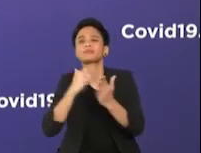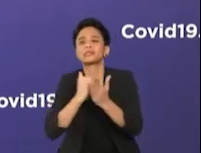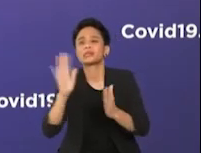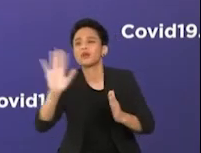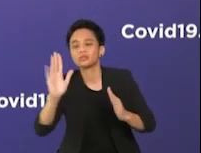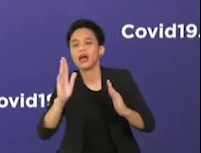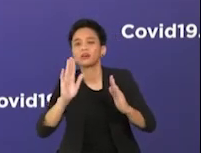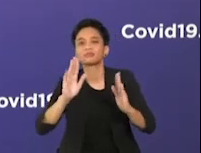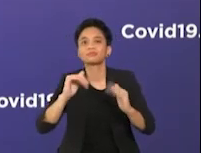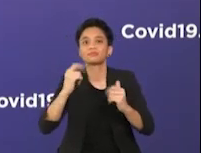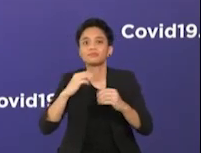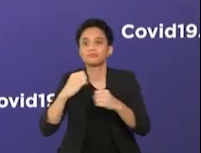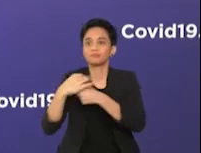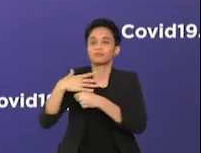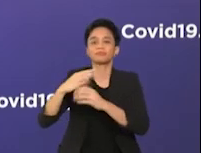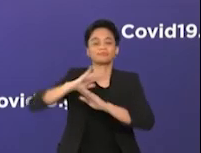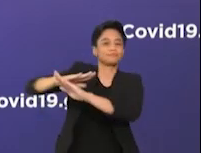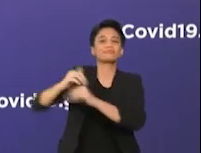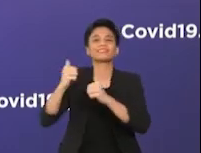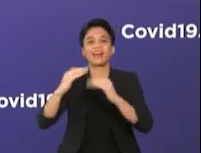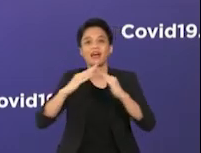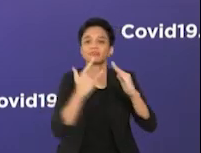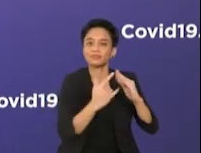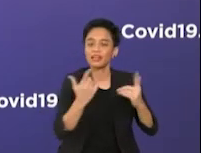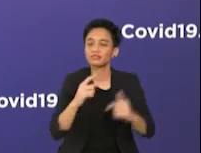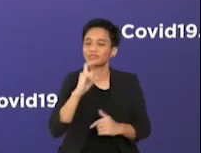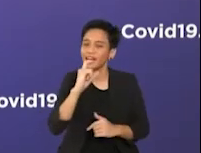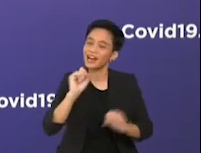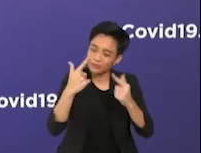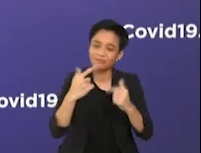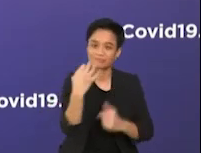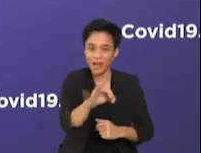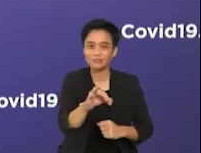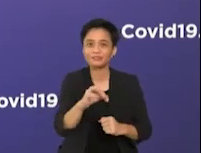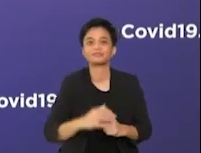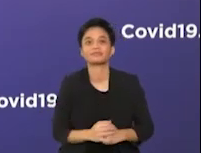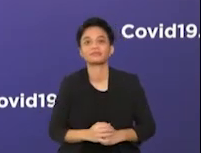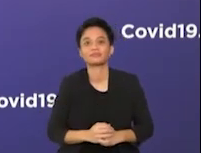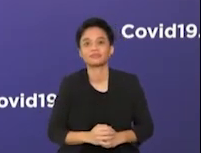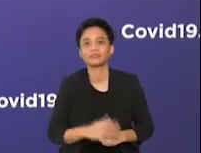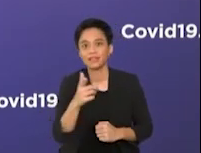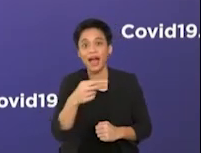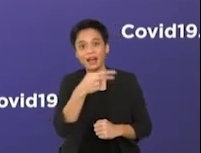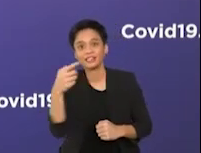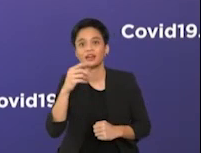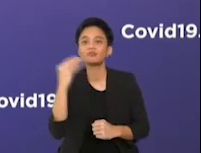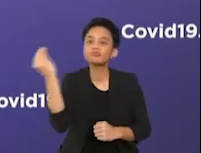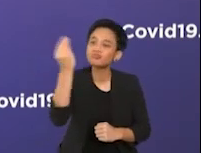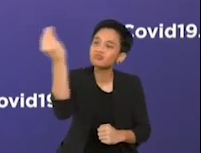sehingga inilah yang kemudian menjadi tatanan hidup baru kita Oleh karena itu tidak melakukan perjalanan